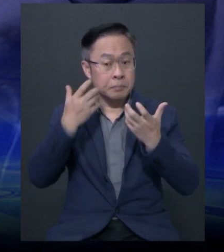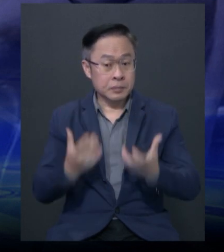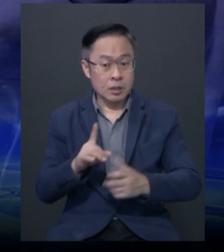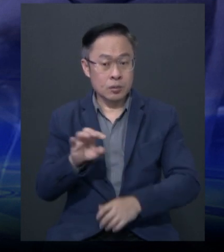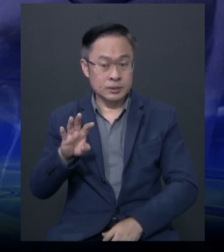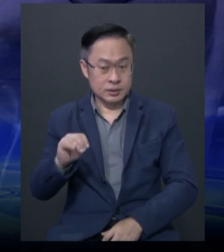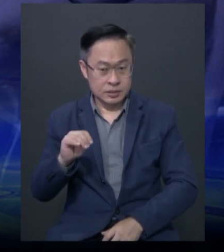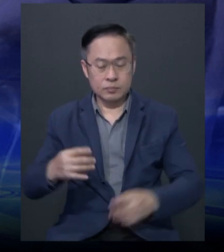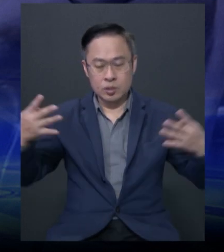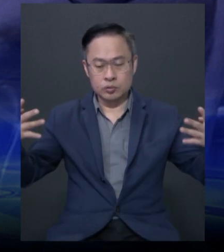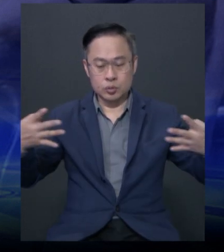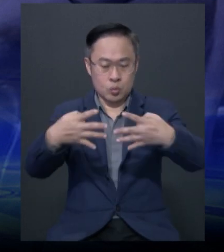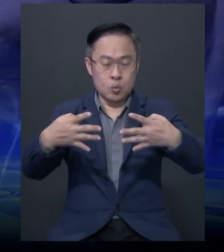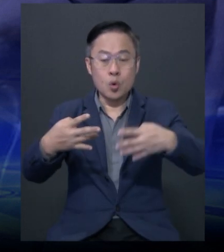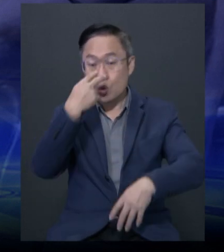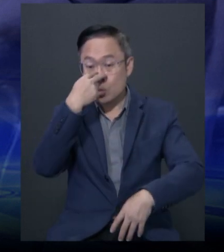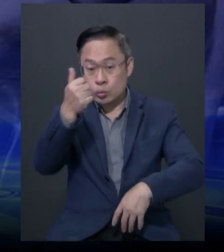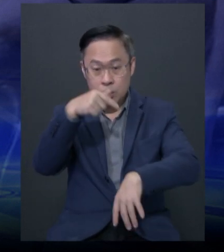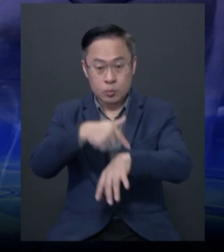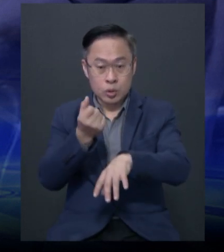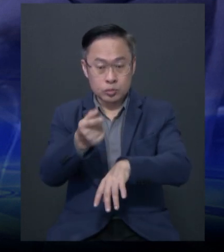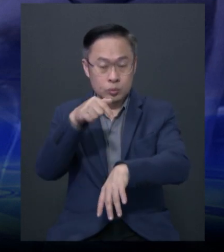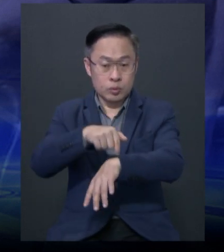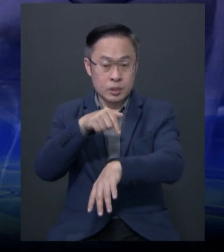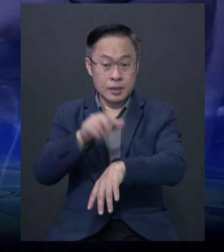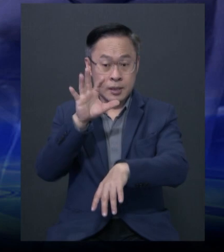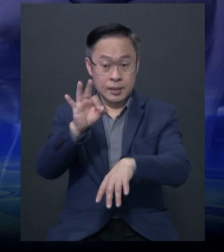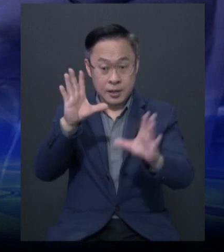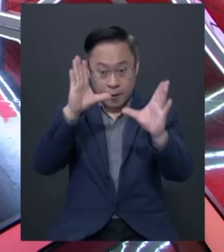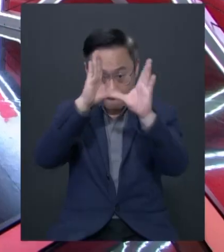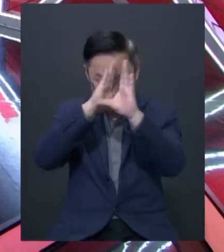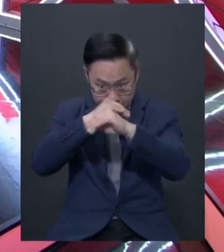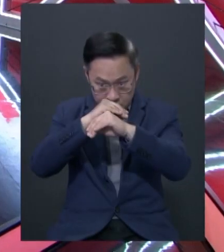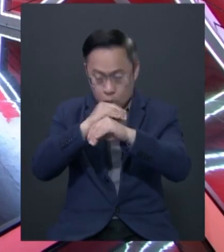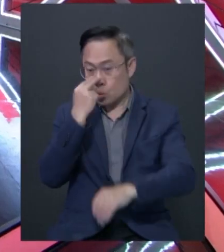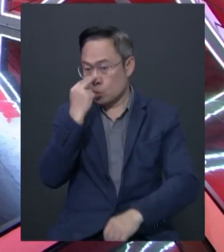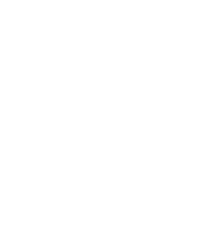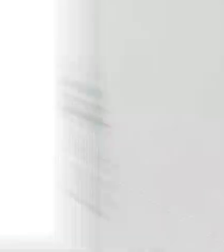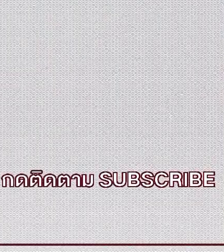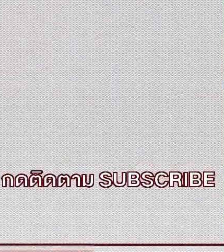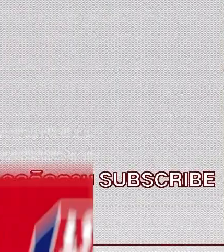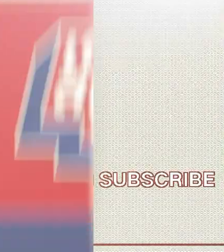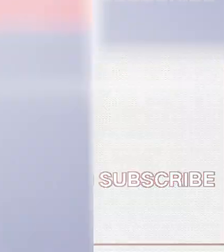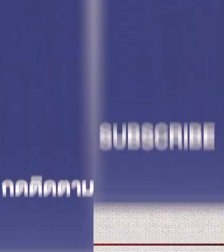ติดตามกันได้คืนนี้ทีสำหรับ 7ของเราถ่ายทอดสดนะครับ21:00นค่ะดูกันยาวๆเลยคืนนี้ครับ